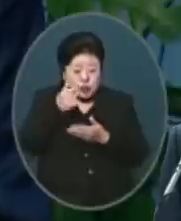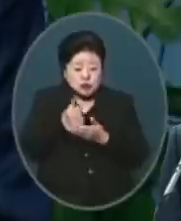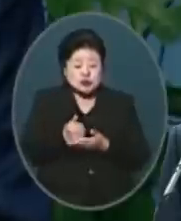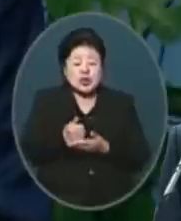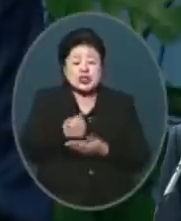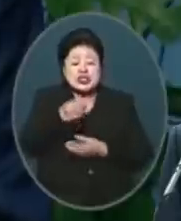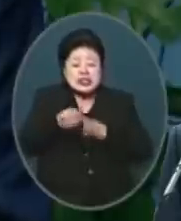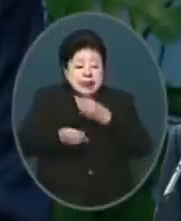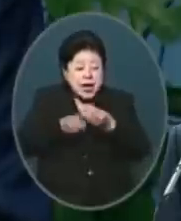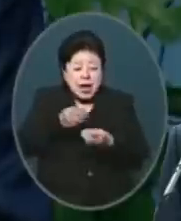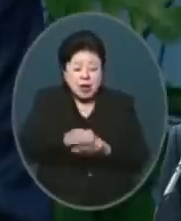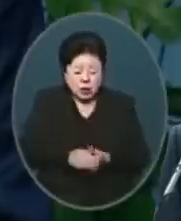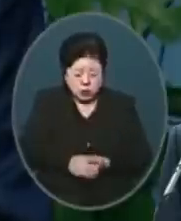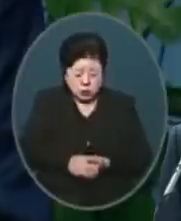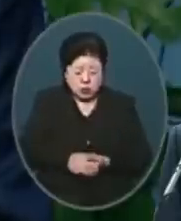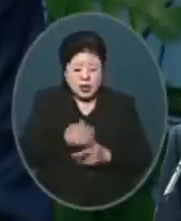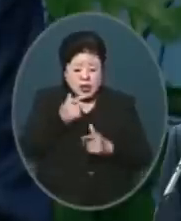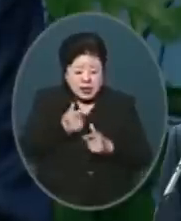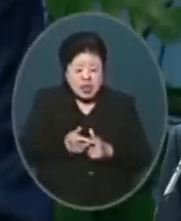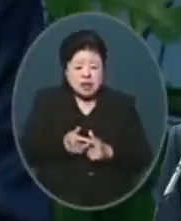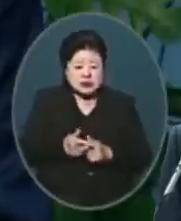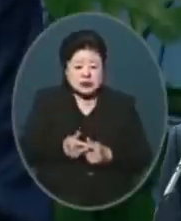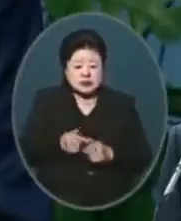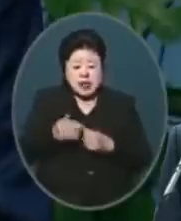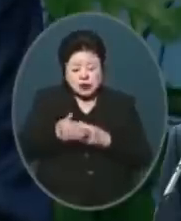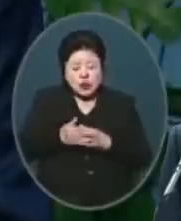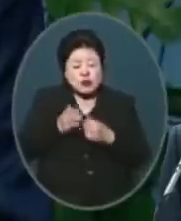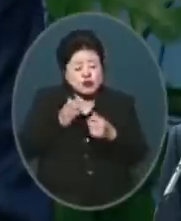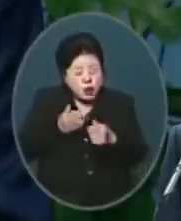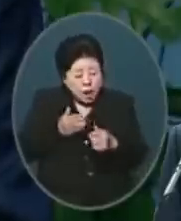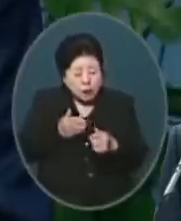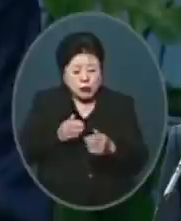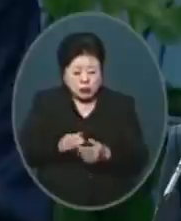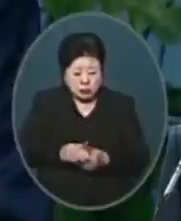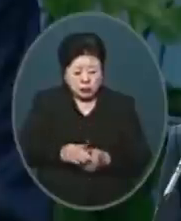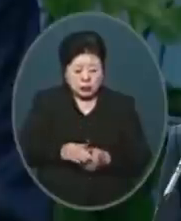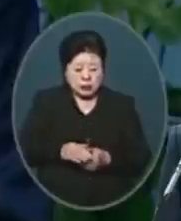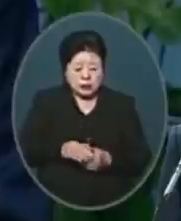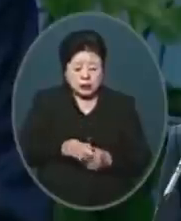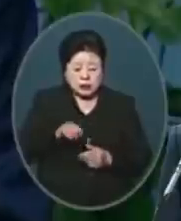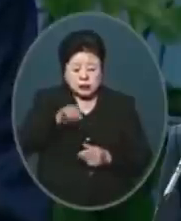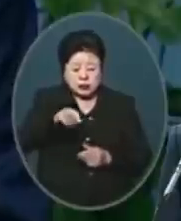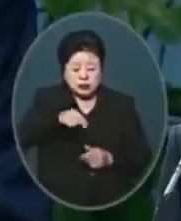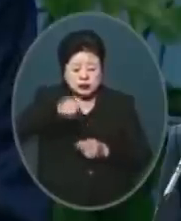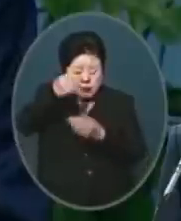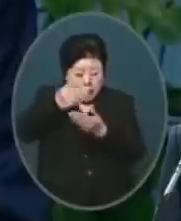죄를 자백하고 예수님께 도움을 구하고 그 자리에서 구원을 받느냐.